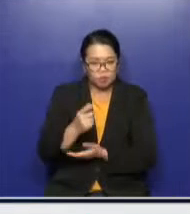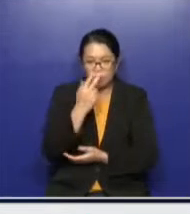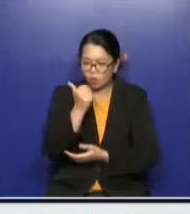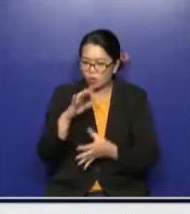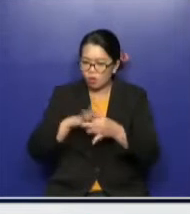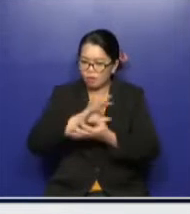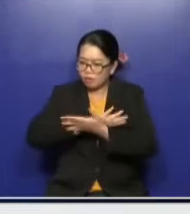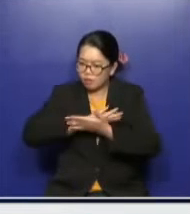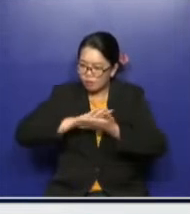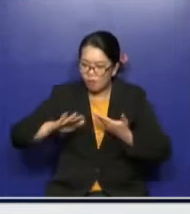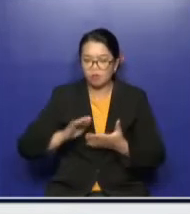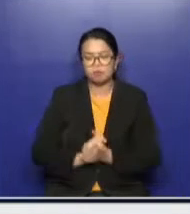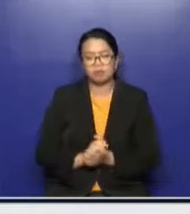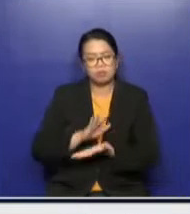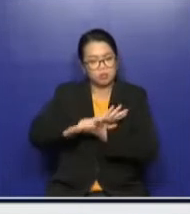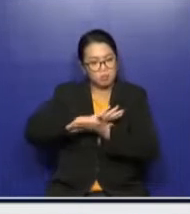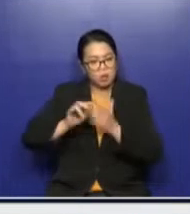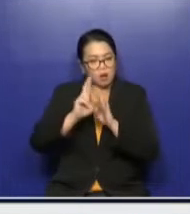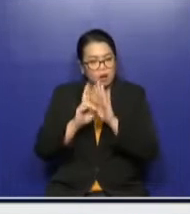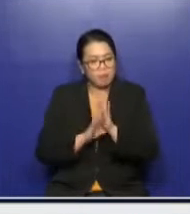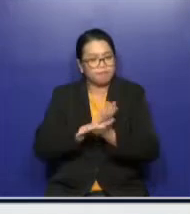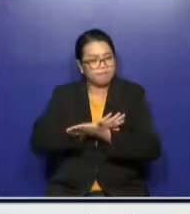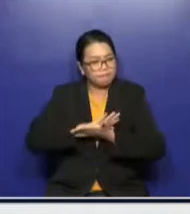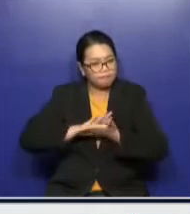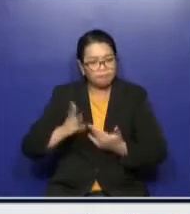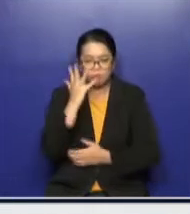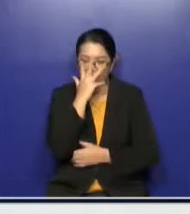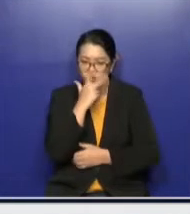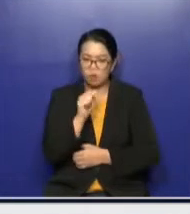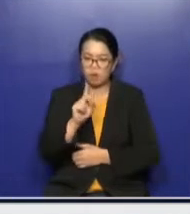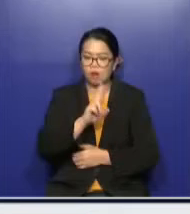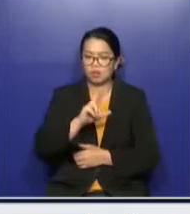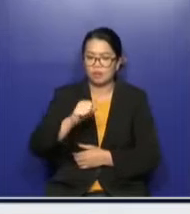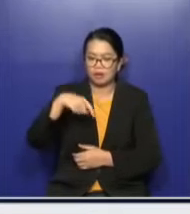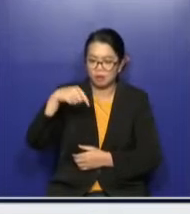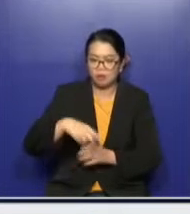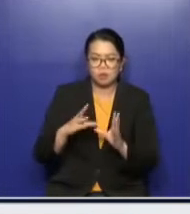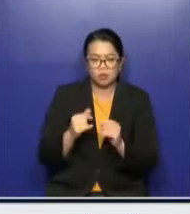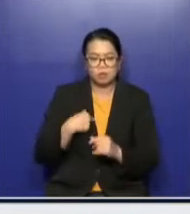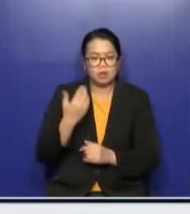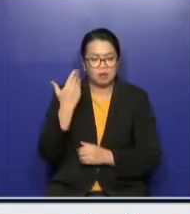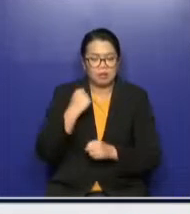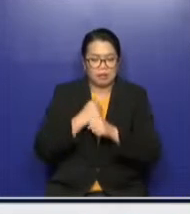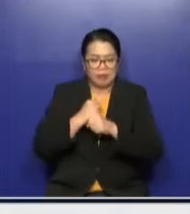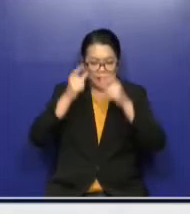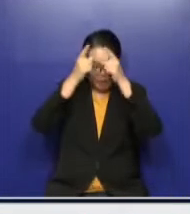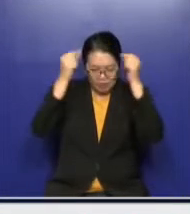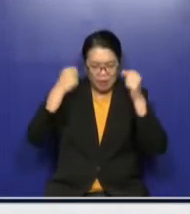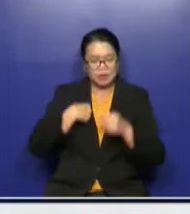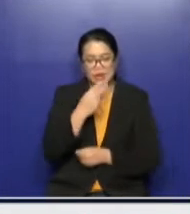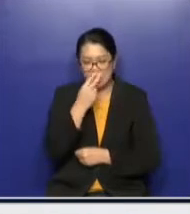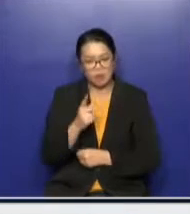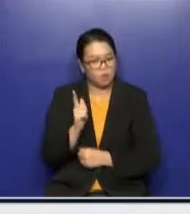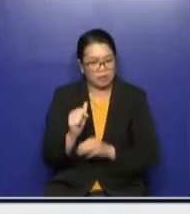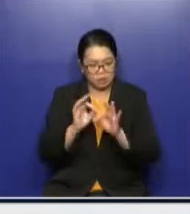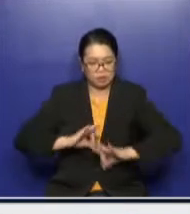นะคะเรื่องความสะอาดความเป็นระเบียบความสวยงามดิฉันเนี่ยเป็นพยาบาลดิฉันจึงเน้นเรื่องนี้มากเลยนะคะ